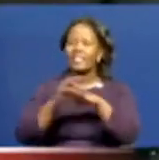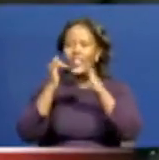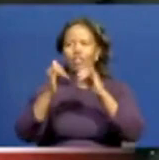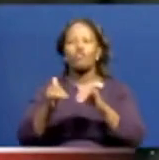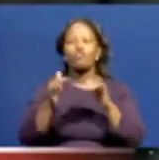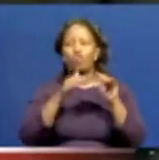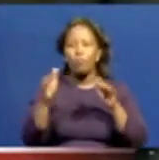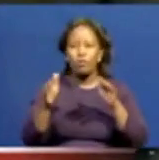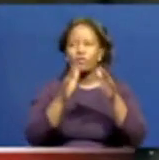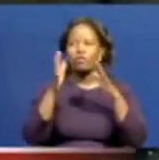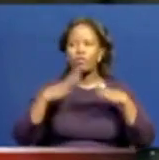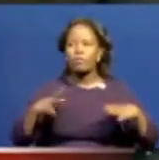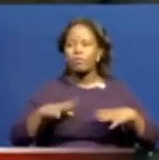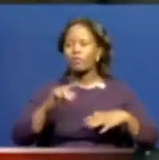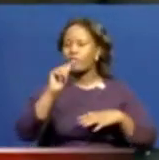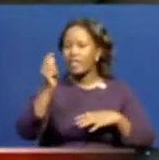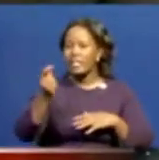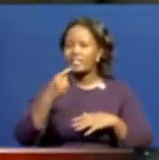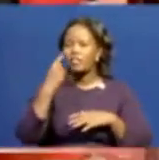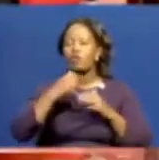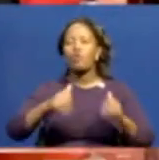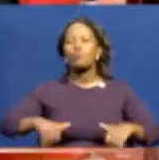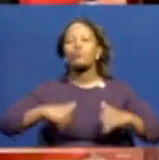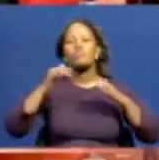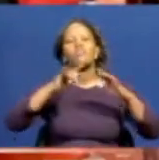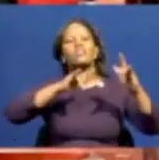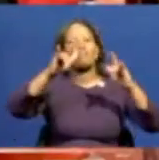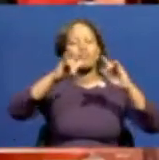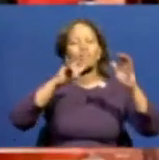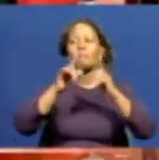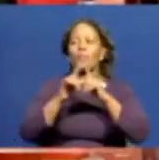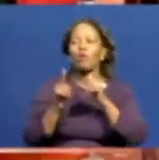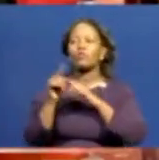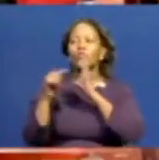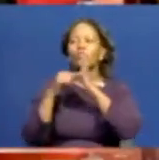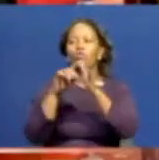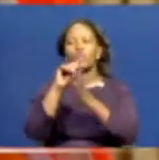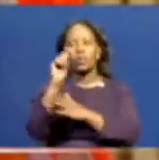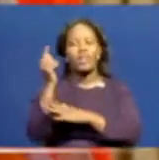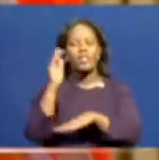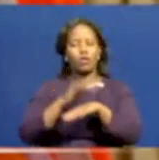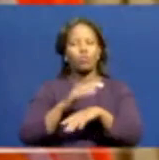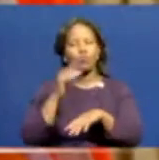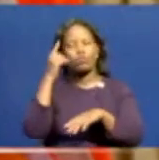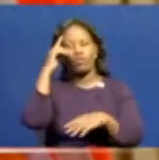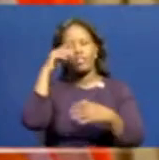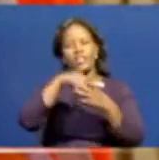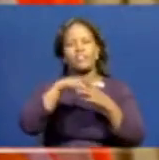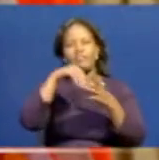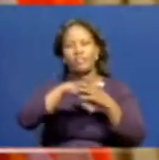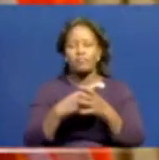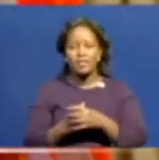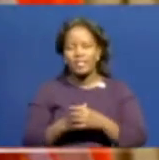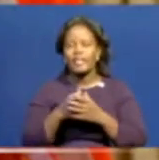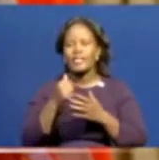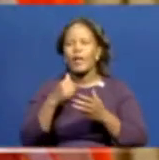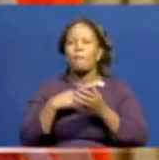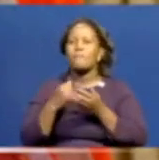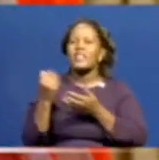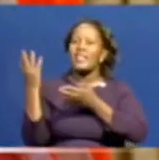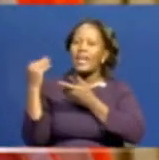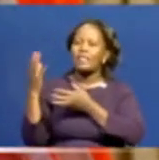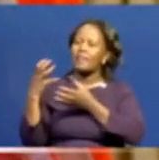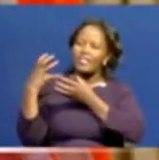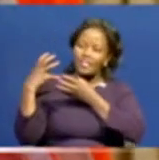Wakenya wanaoishi ughaibuni pamoja na kutangaza Kenya kuwa taifa bora la uwekezaji. I expect no less from